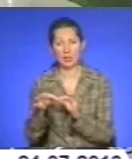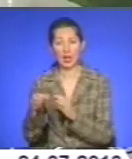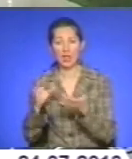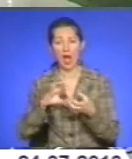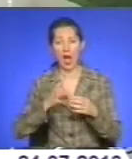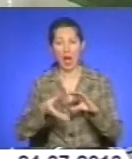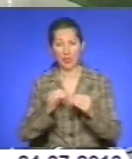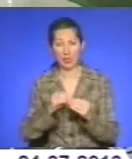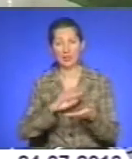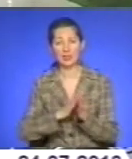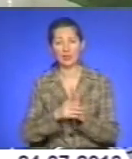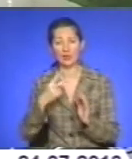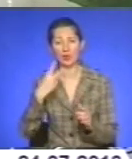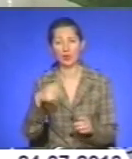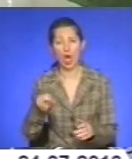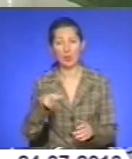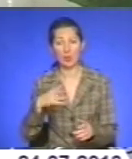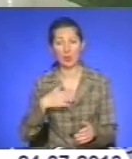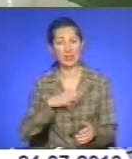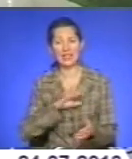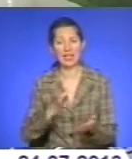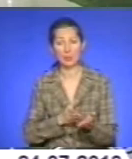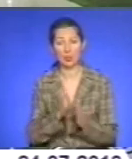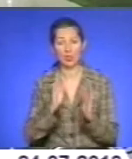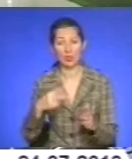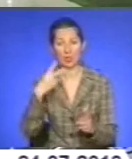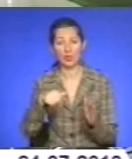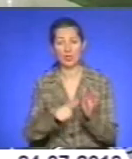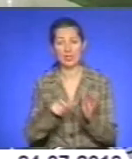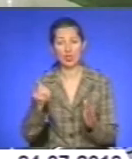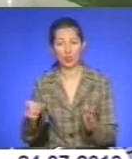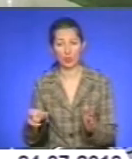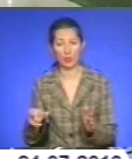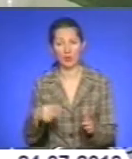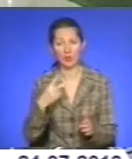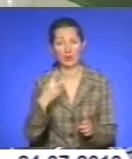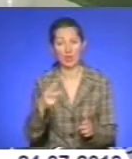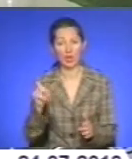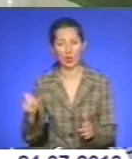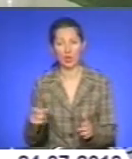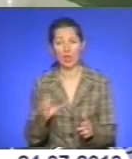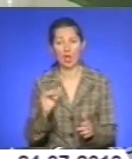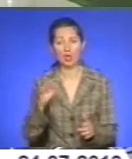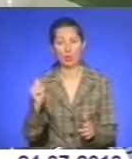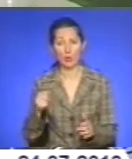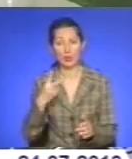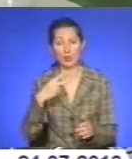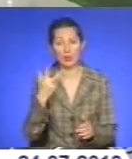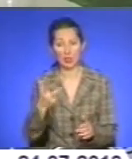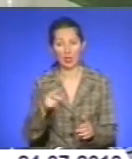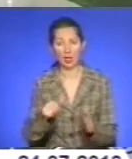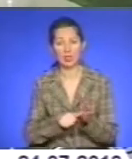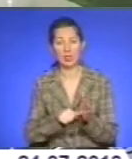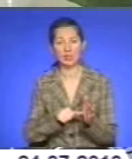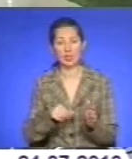вже 22 липня у нас не сплатило тільки 26 чоловік, 23 чоловіки на суму 23,6 тисяч